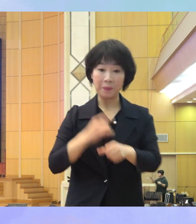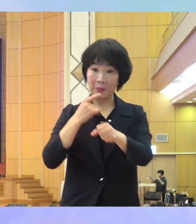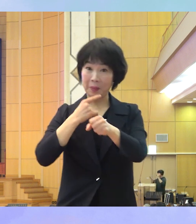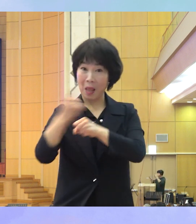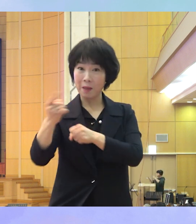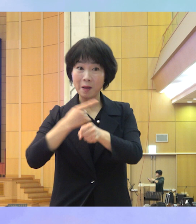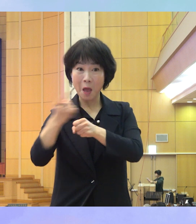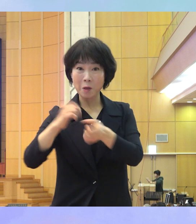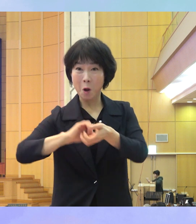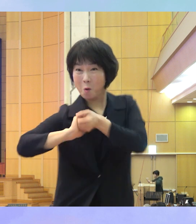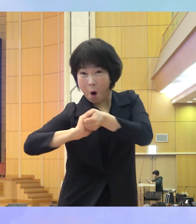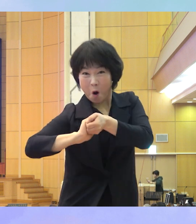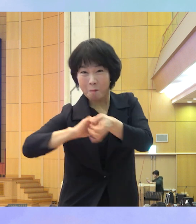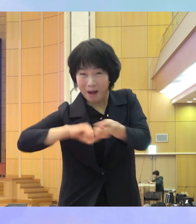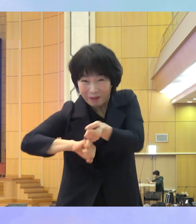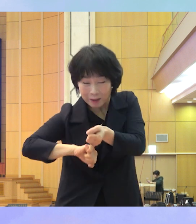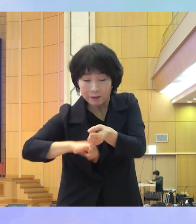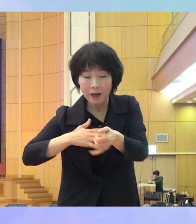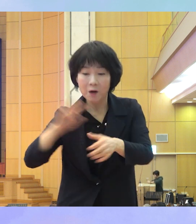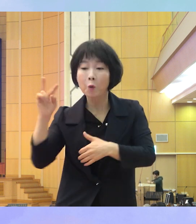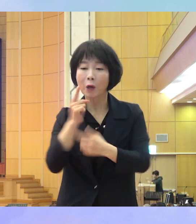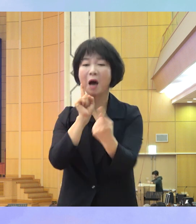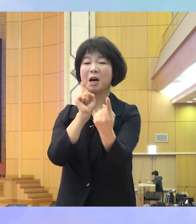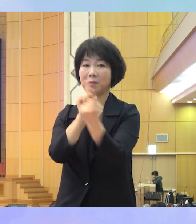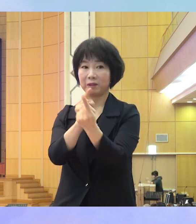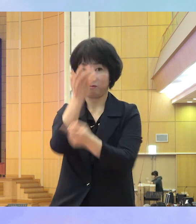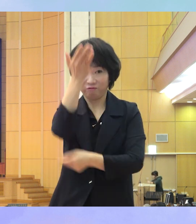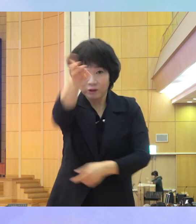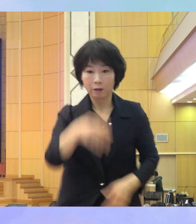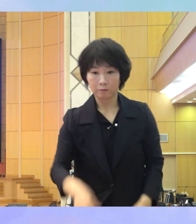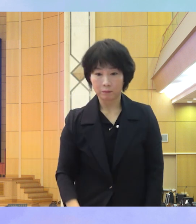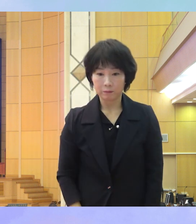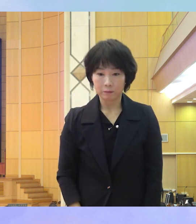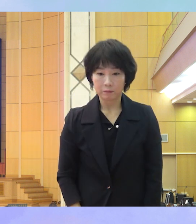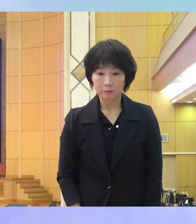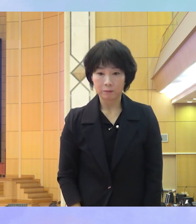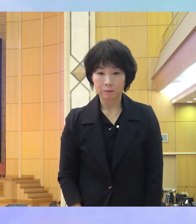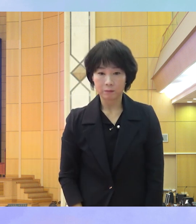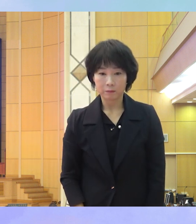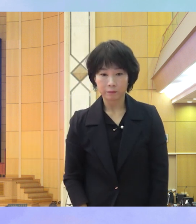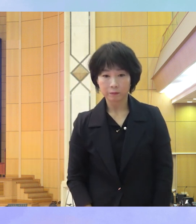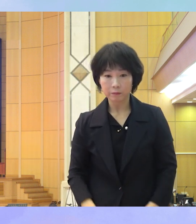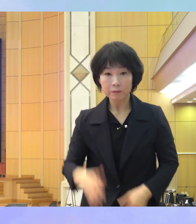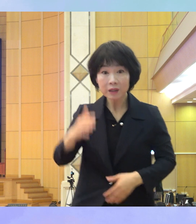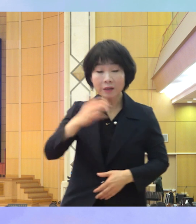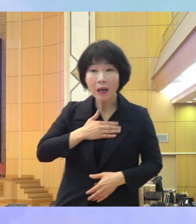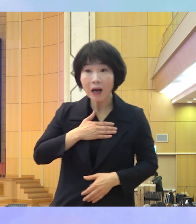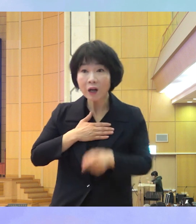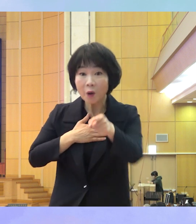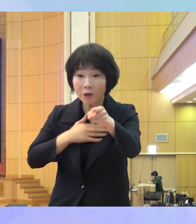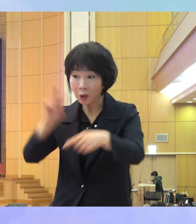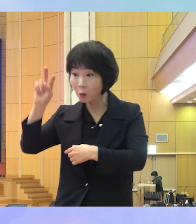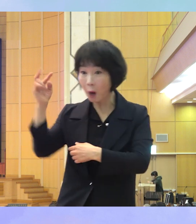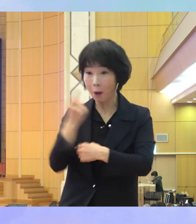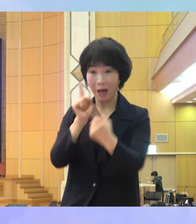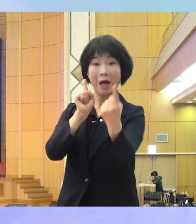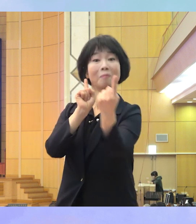명년에 내년 이맘때에 때를 말하시면서 내가 그때에 너에게